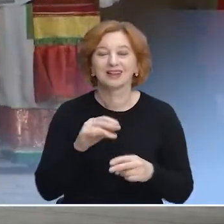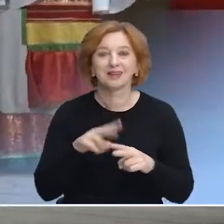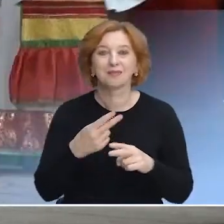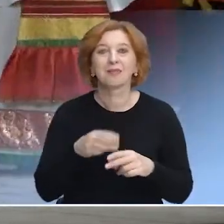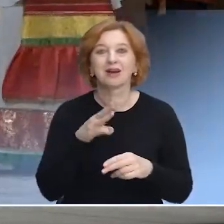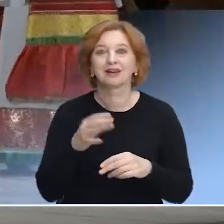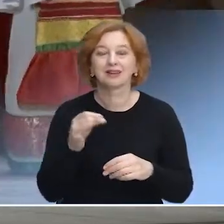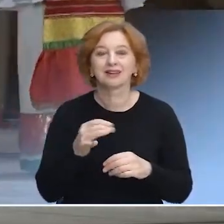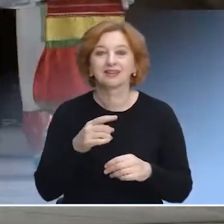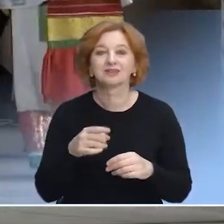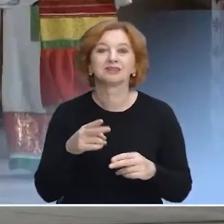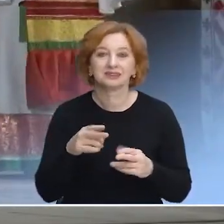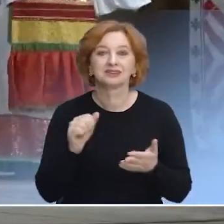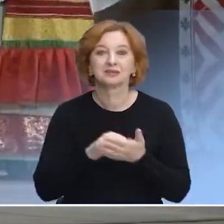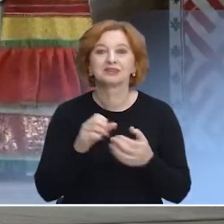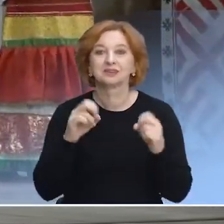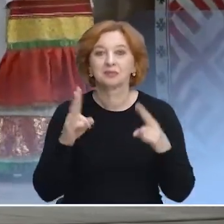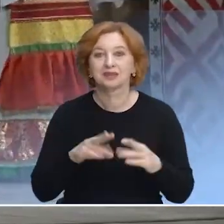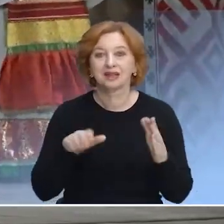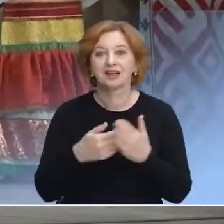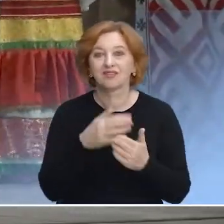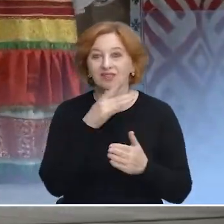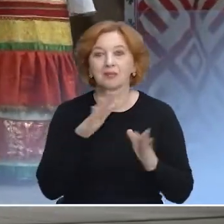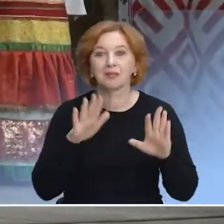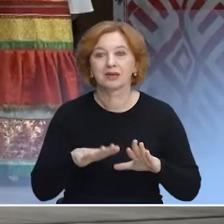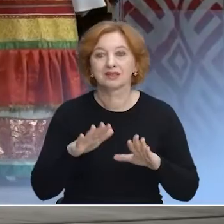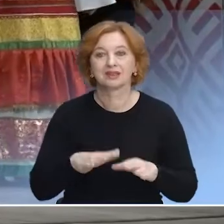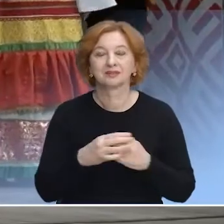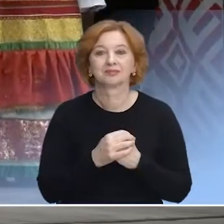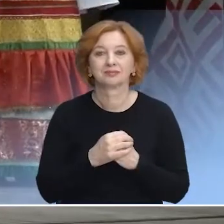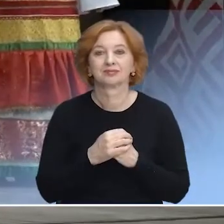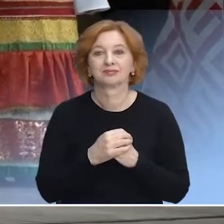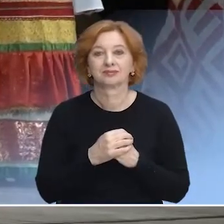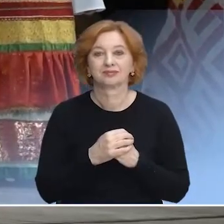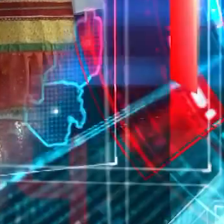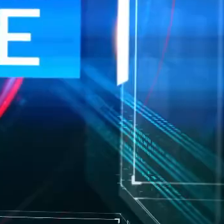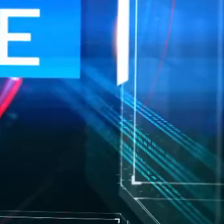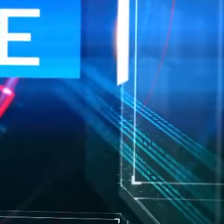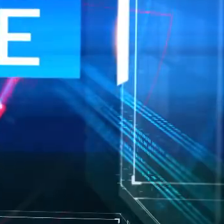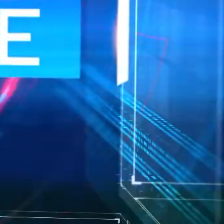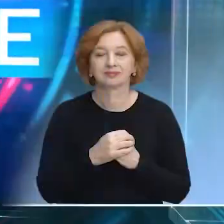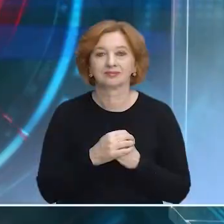Михаил Игнатенко, Евгений Трачук. Специально для программы «Время местное».